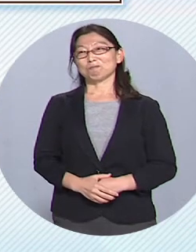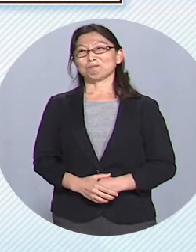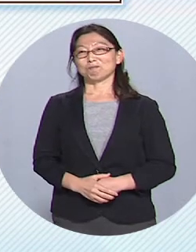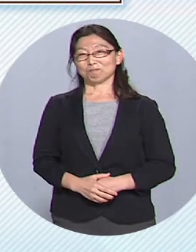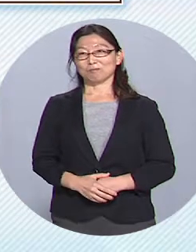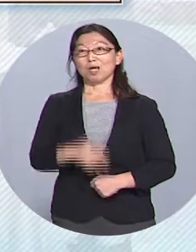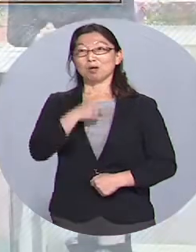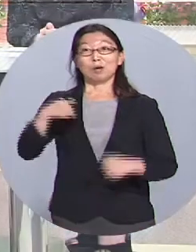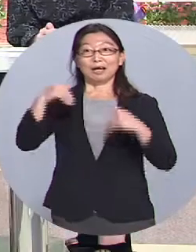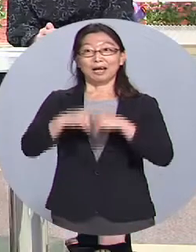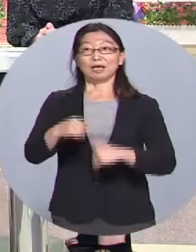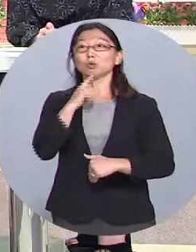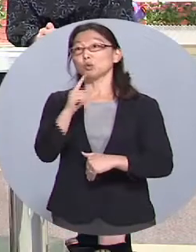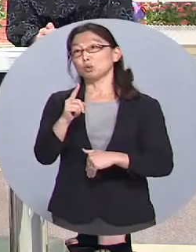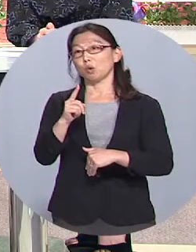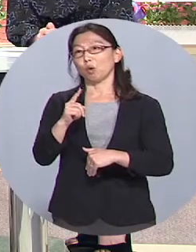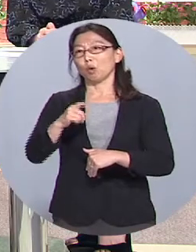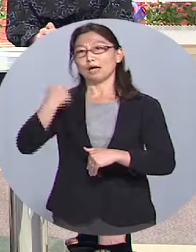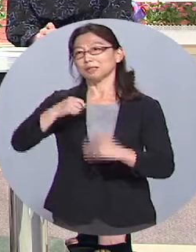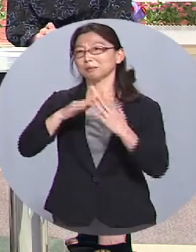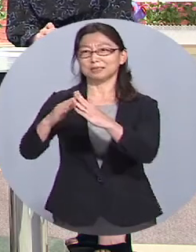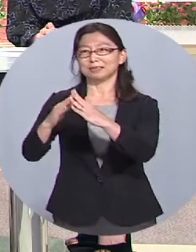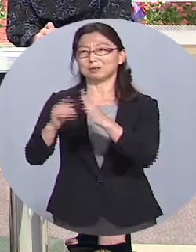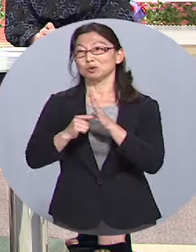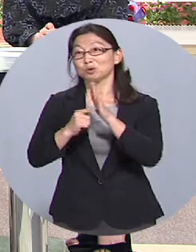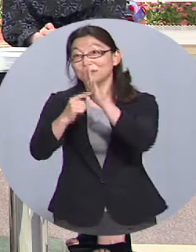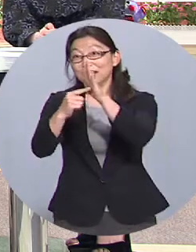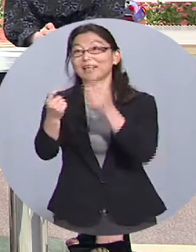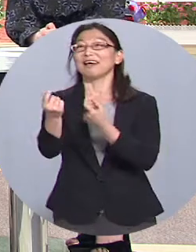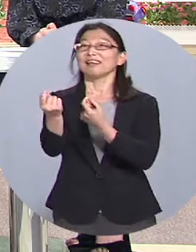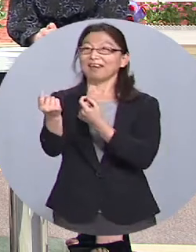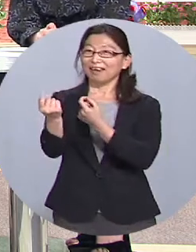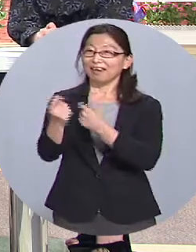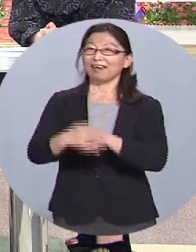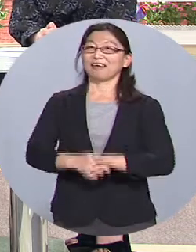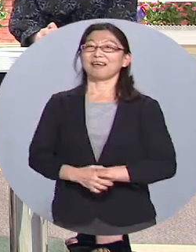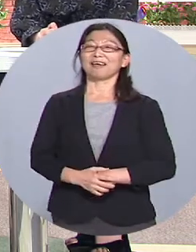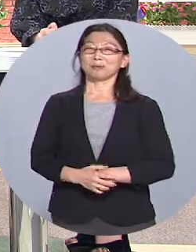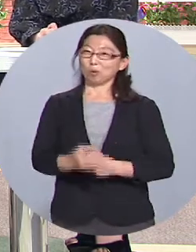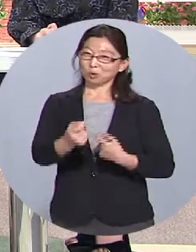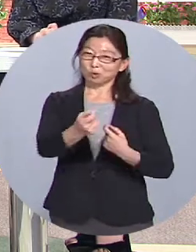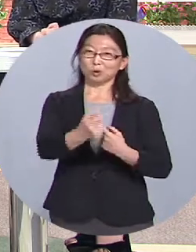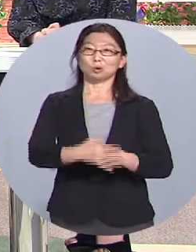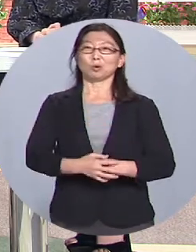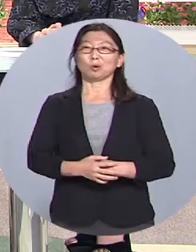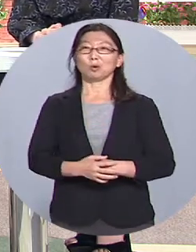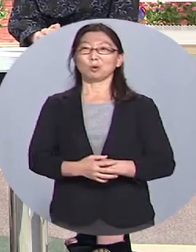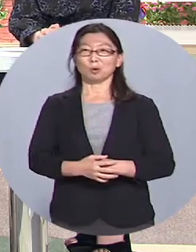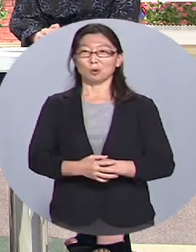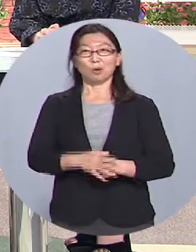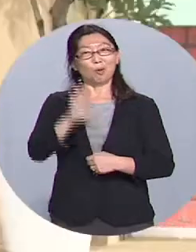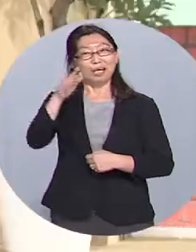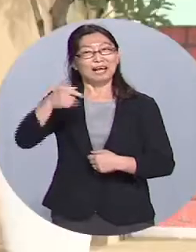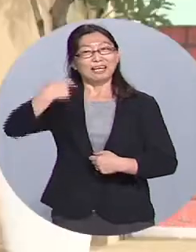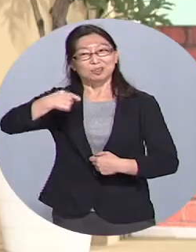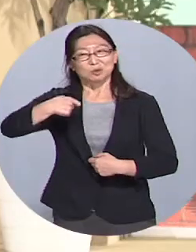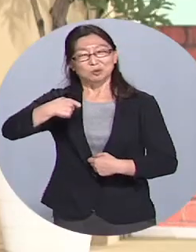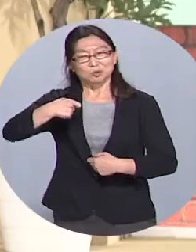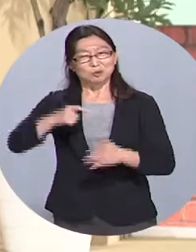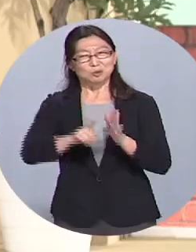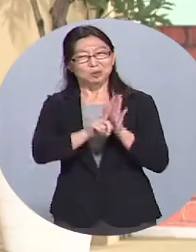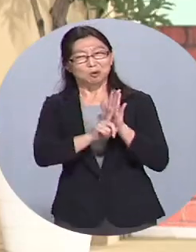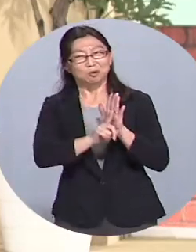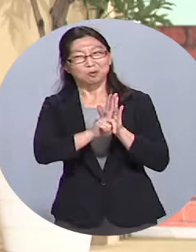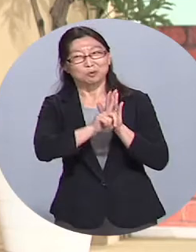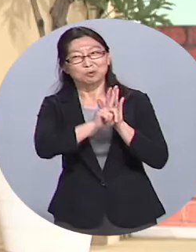。 熊谷といえば、うん、全国でも暑い町として有名ですもんね。 そうなんですよね、やっぱりイメージ、これから、ね、夏に向けて気温も上がってき